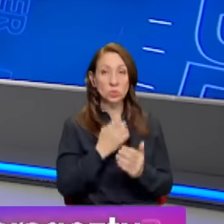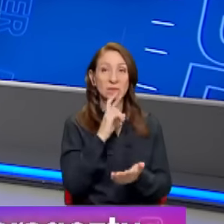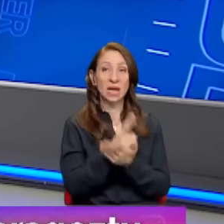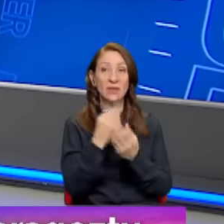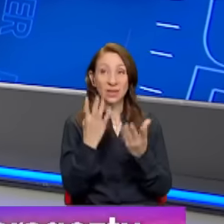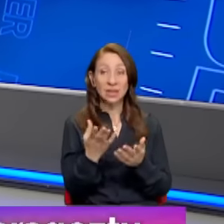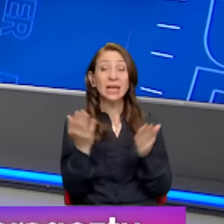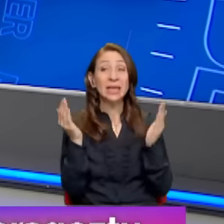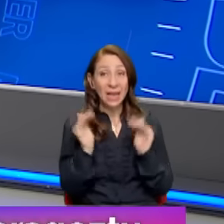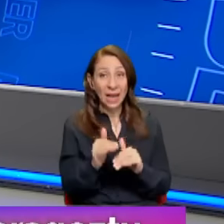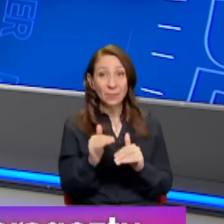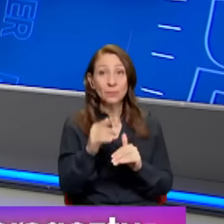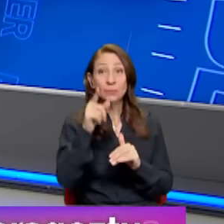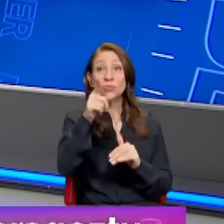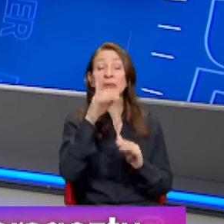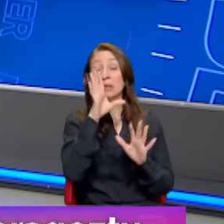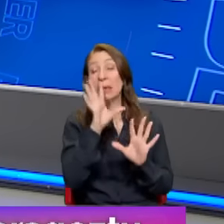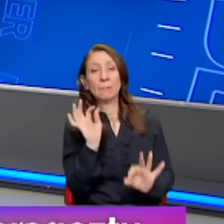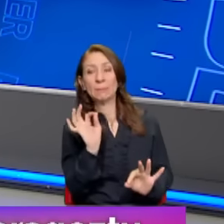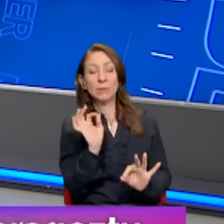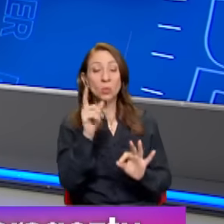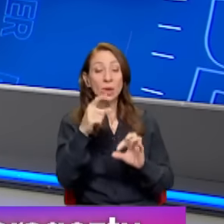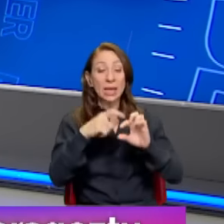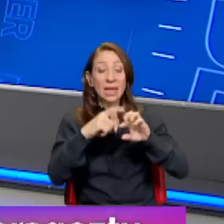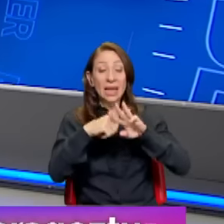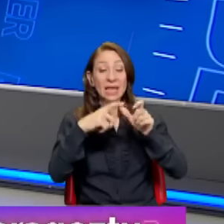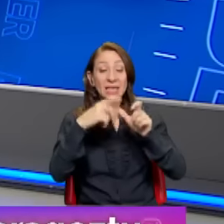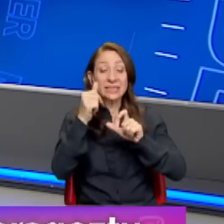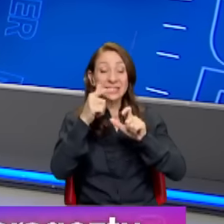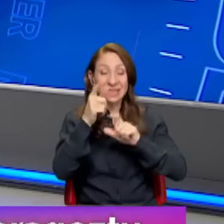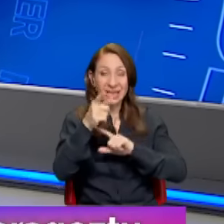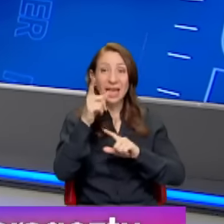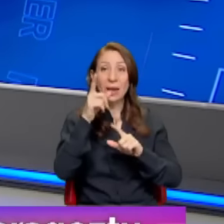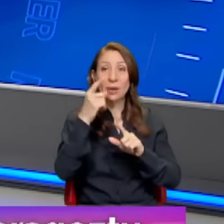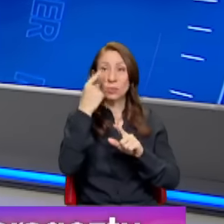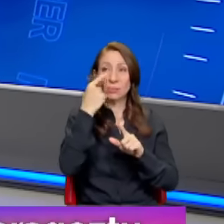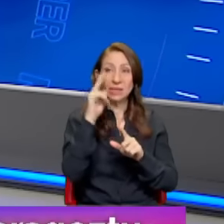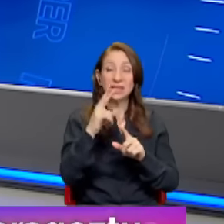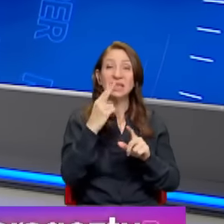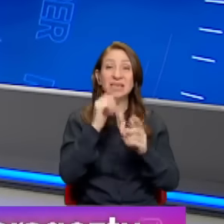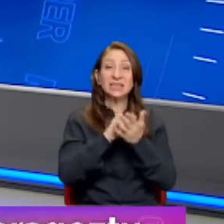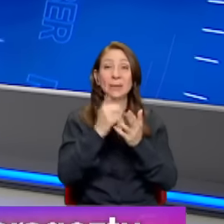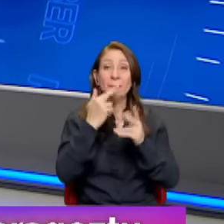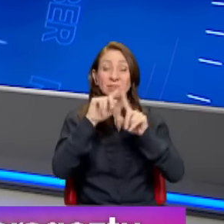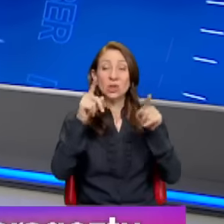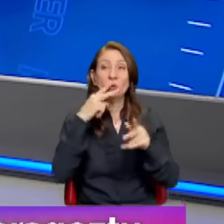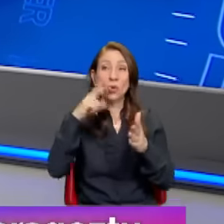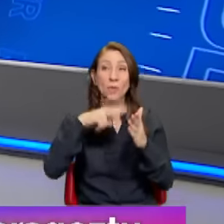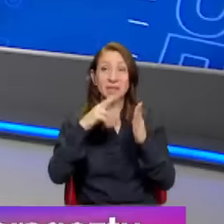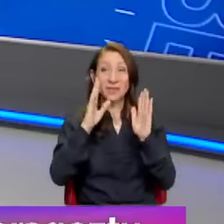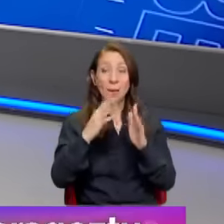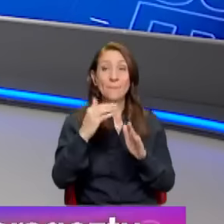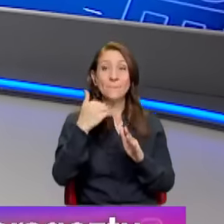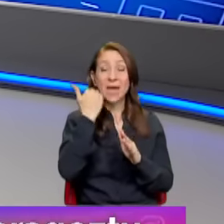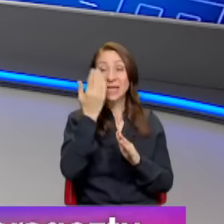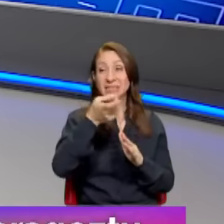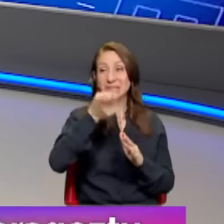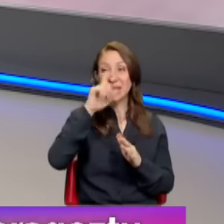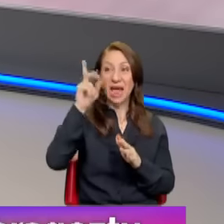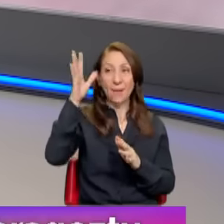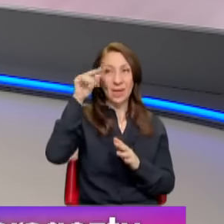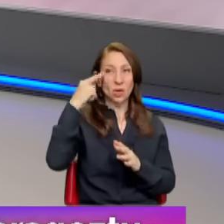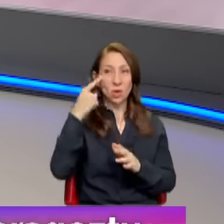edildi gelelim reisi kimdir reisinin portresine baktığımızda gazete Pencereden okumaya devam edelim beyaz Saray'a